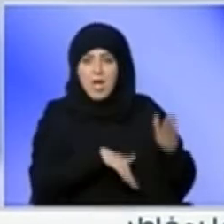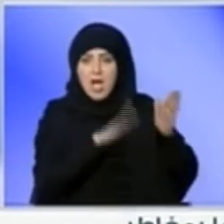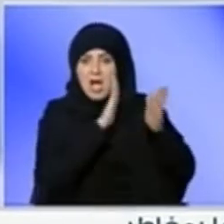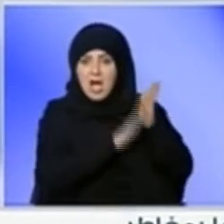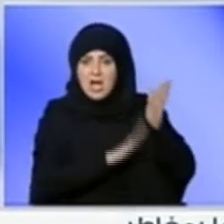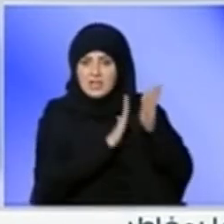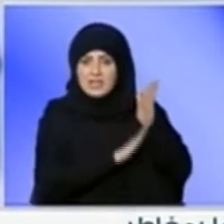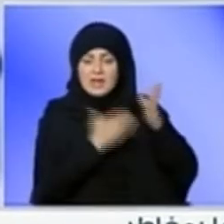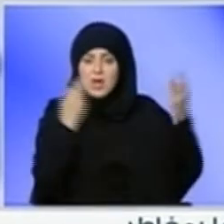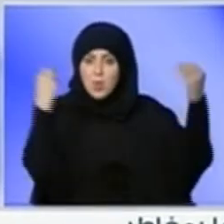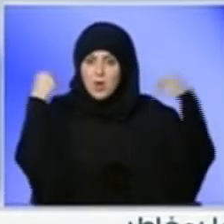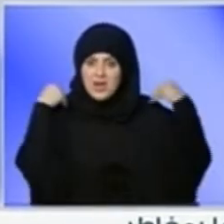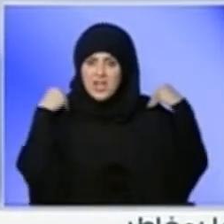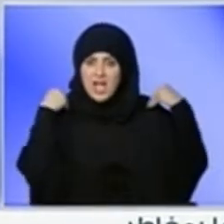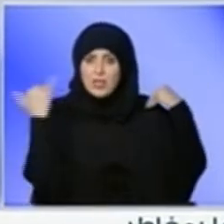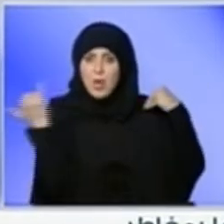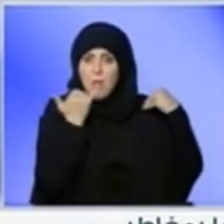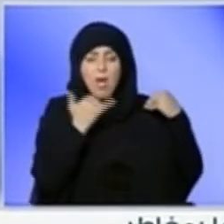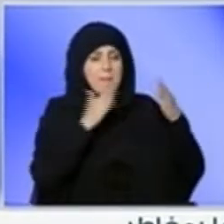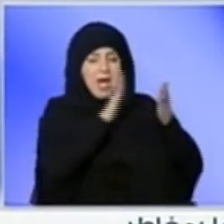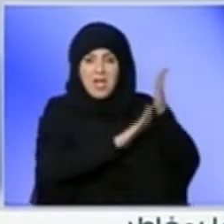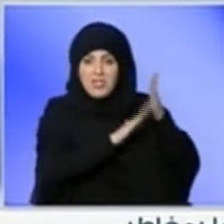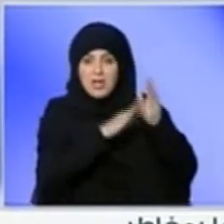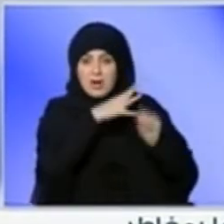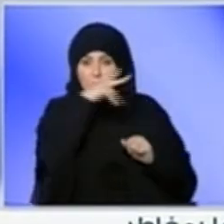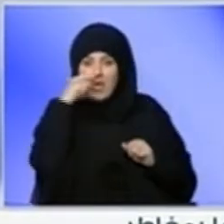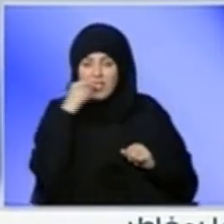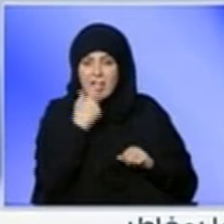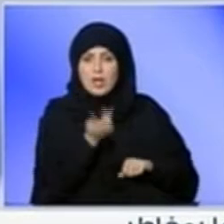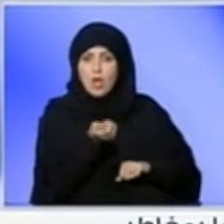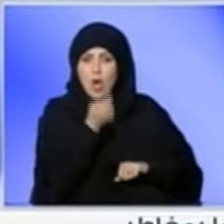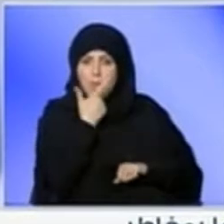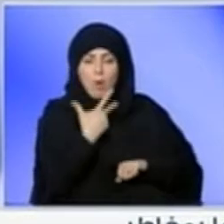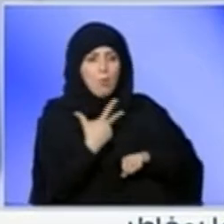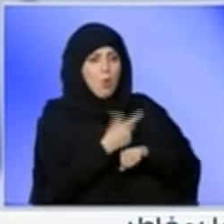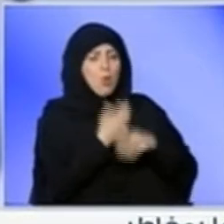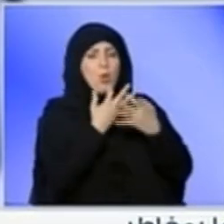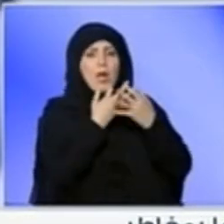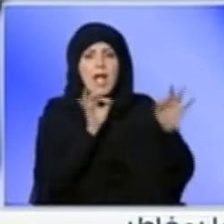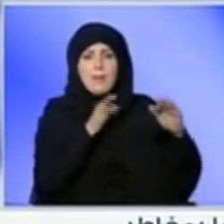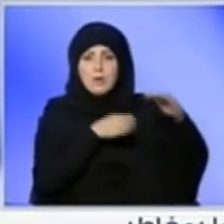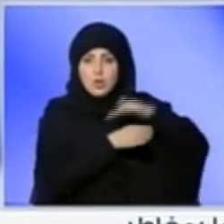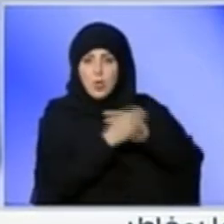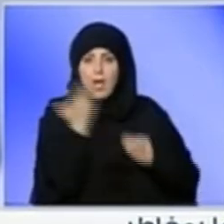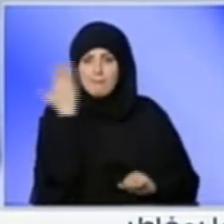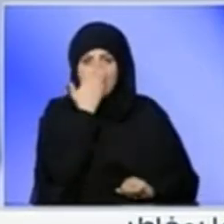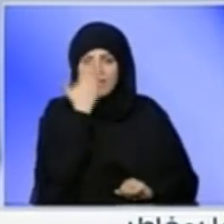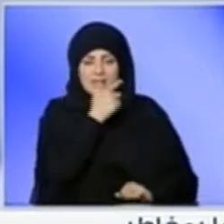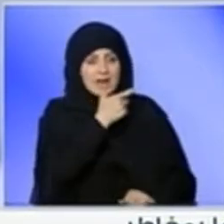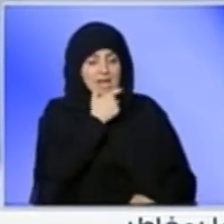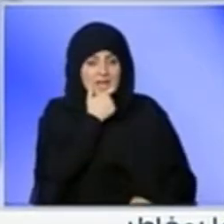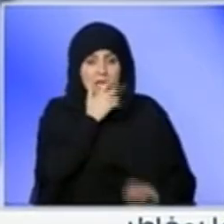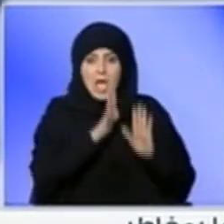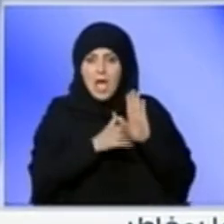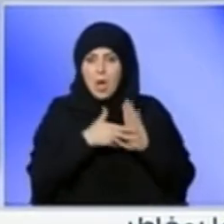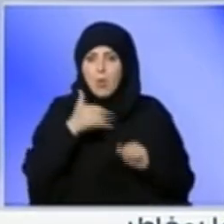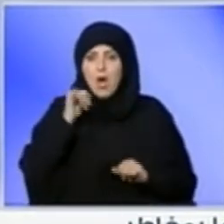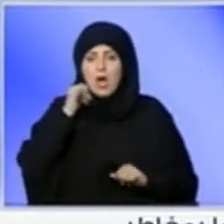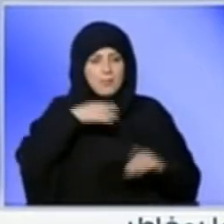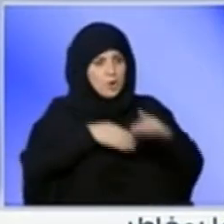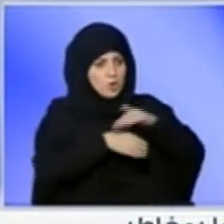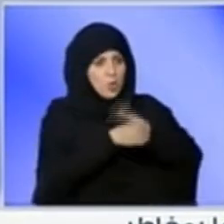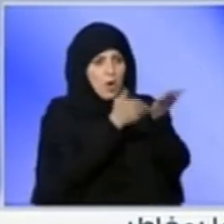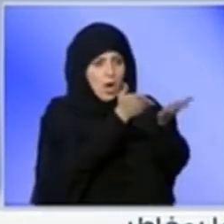بالنسبة لنزاهة الرياضة في جميع مدارسها اللي موجودة في داخل قطر، سواء أجنبية أو